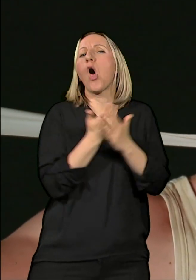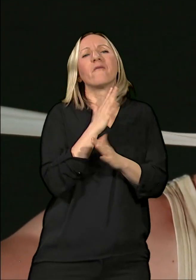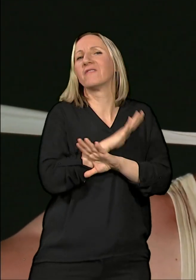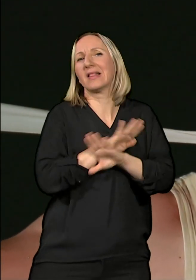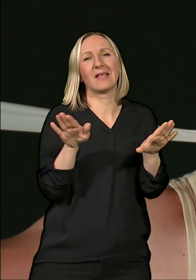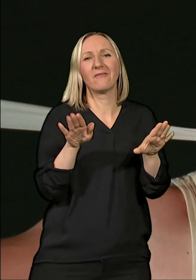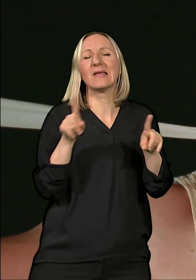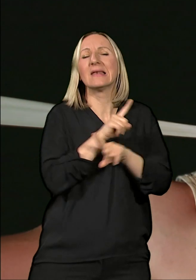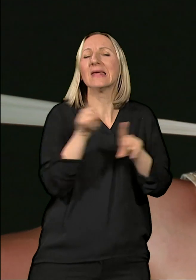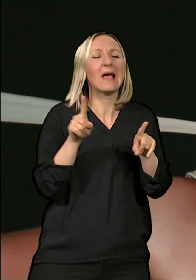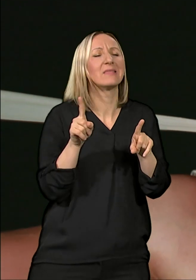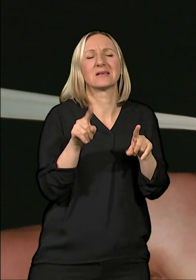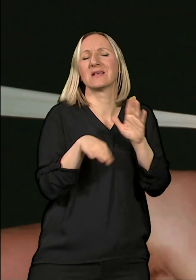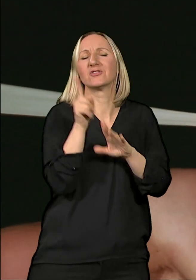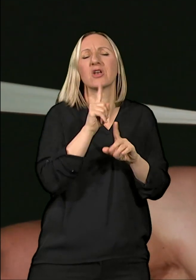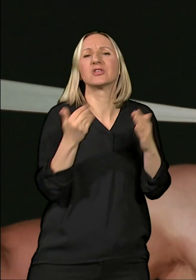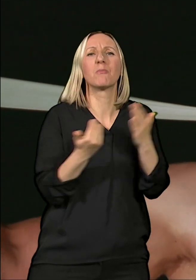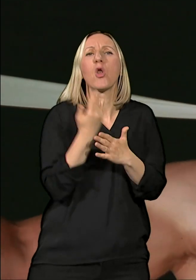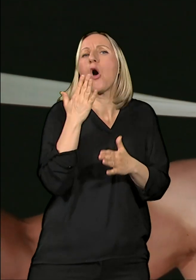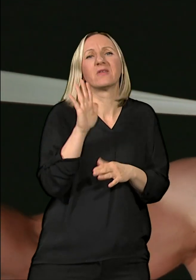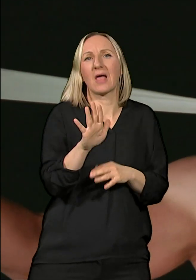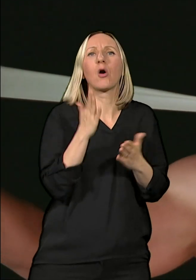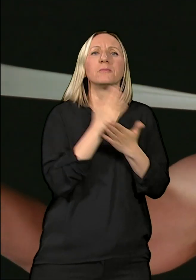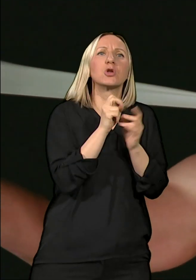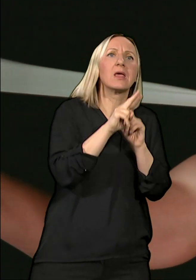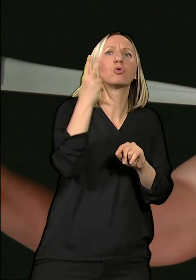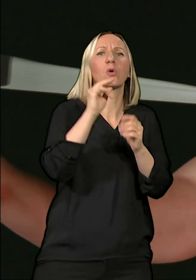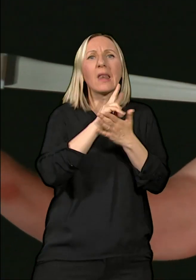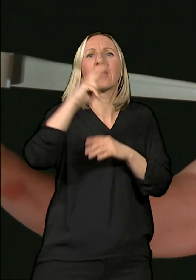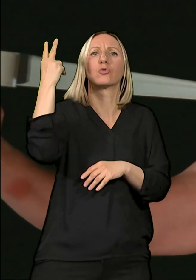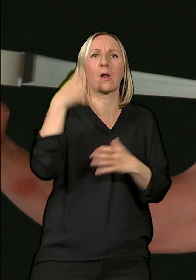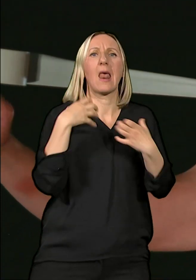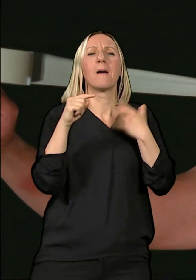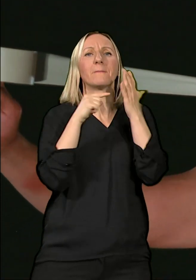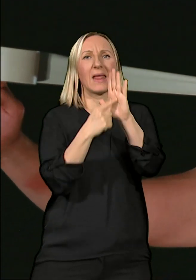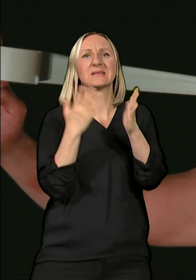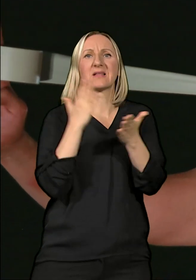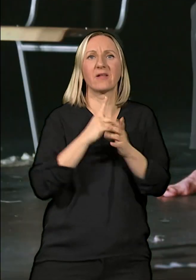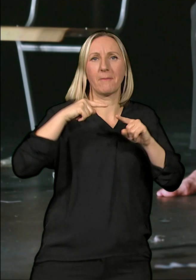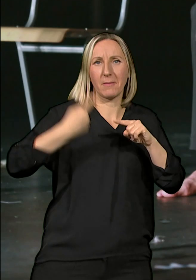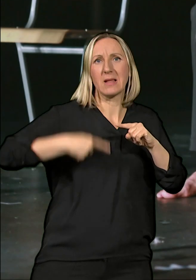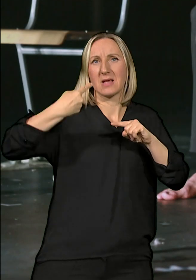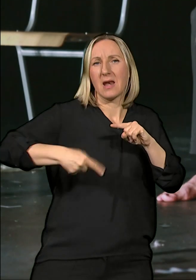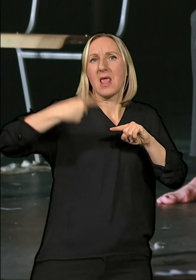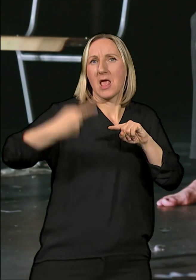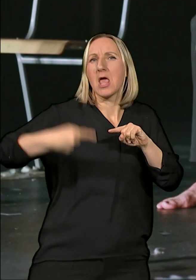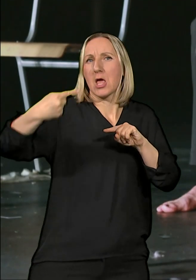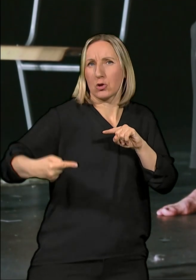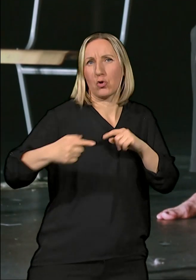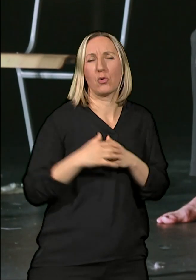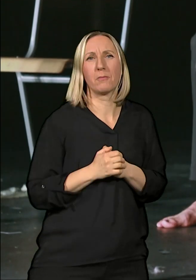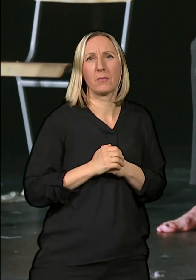neće ponoviti. Ponovit će se slično ili neki drugi moment. To se meni dešava kad igram predstavu jednu za redom, pa u